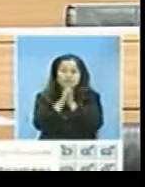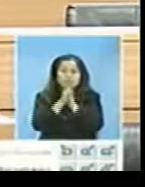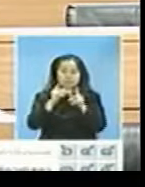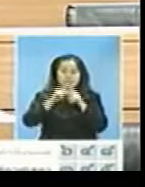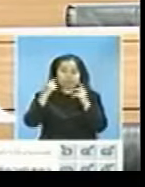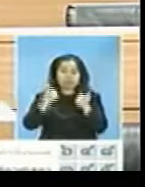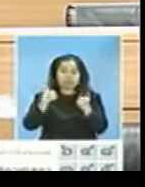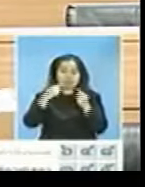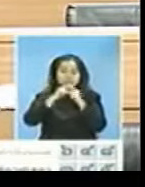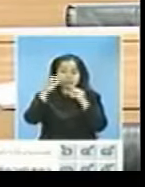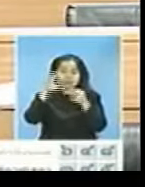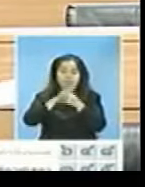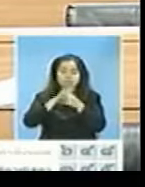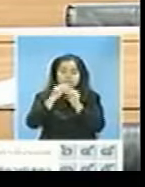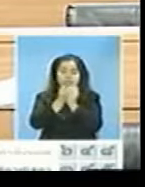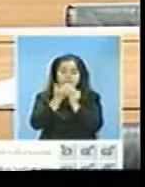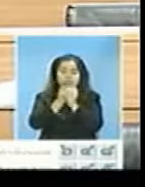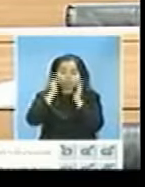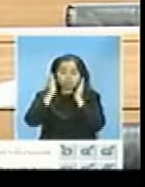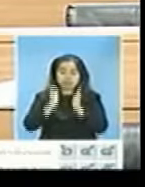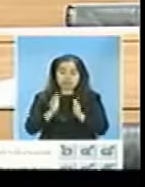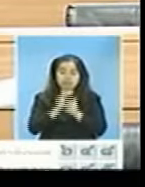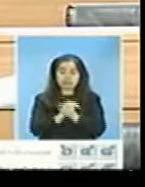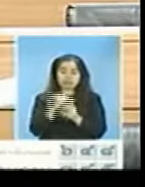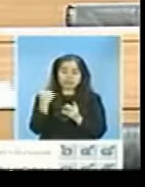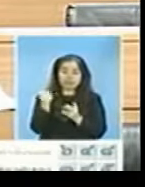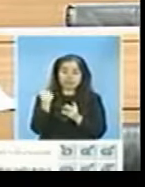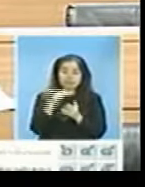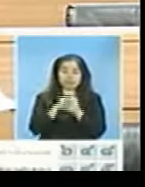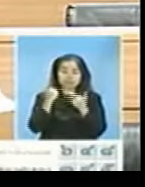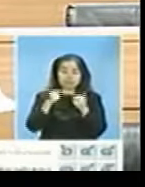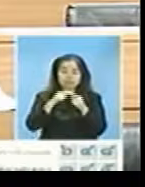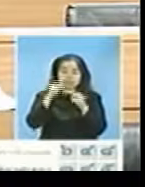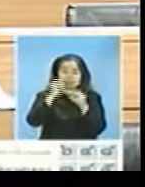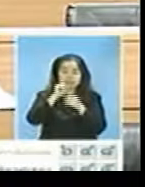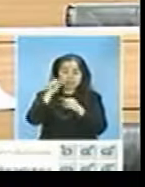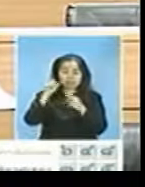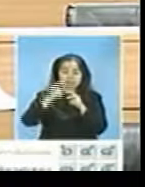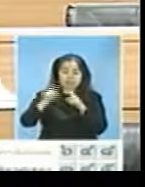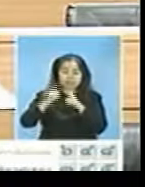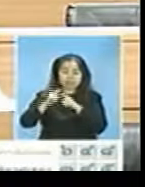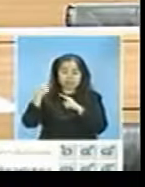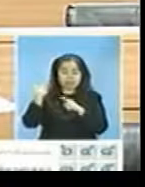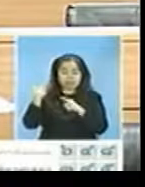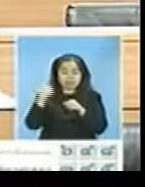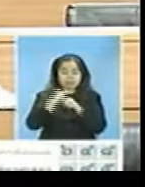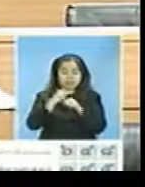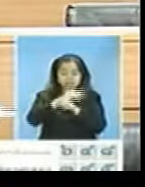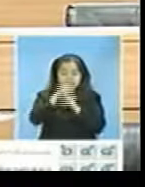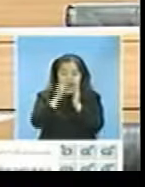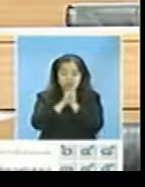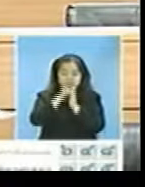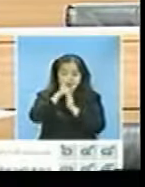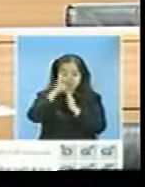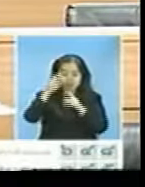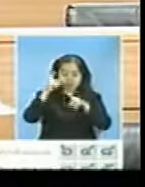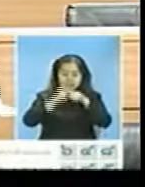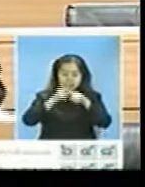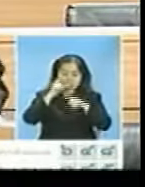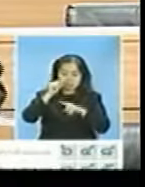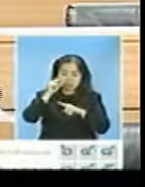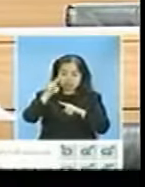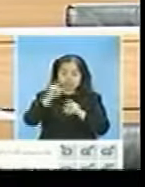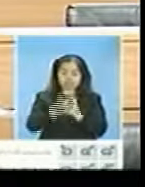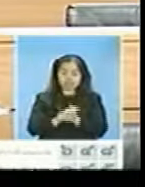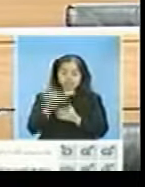กันถึงเรื่องจำนวนผู้ร่างรัฐธรรมนูญสสรนะครับเราพูดกัน77+22ท่